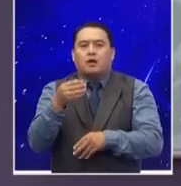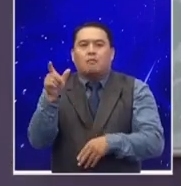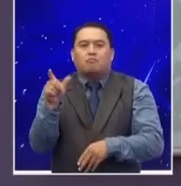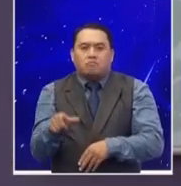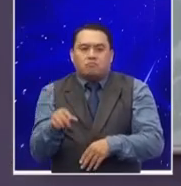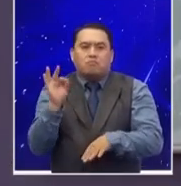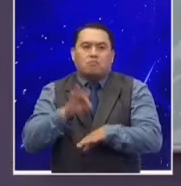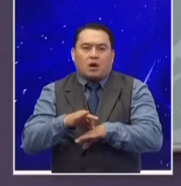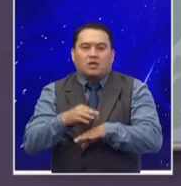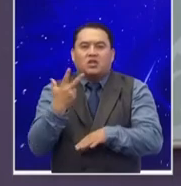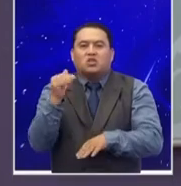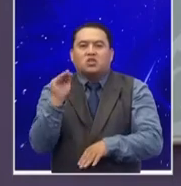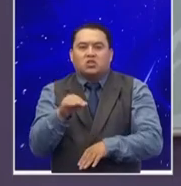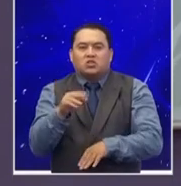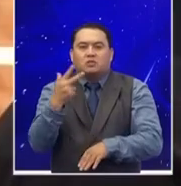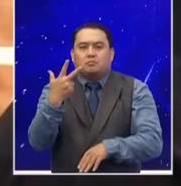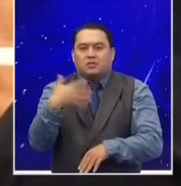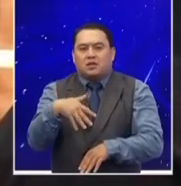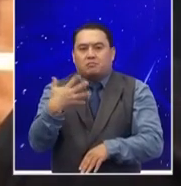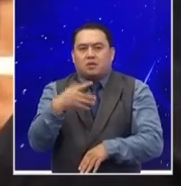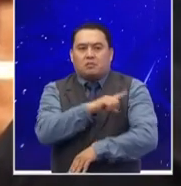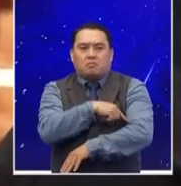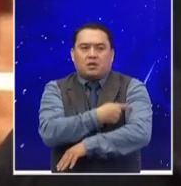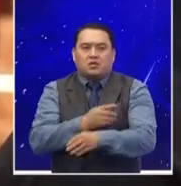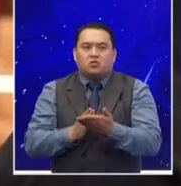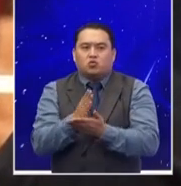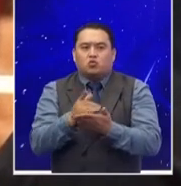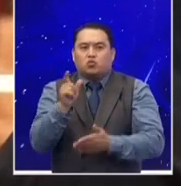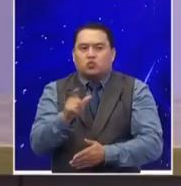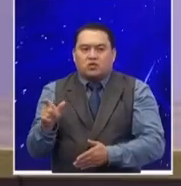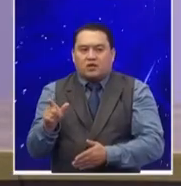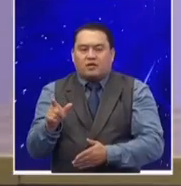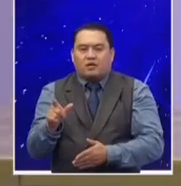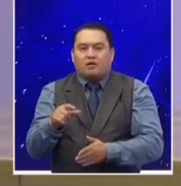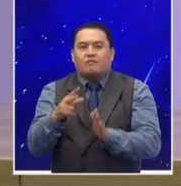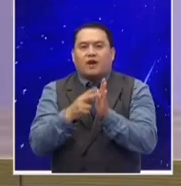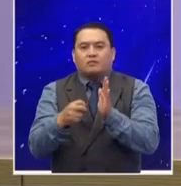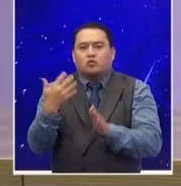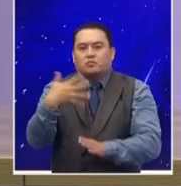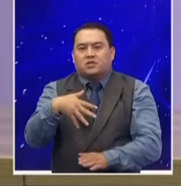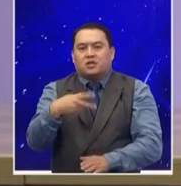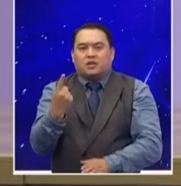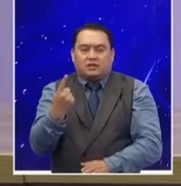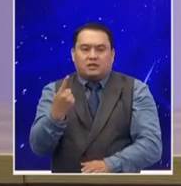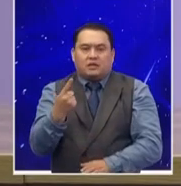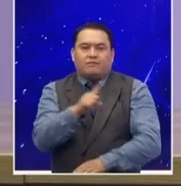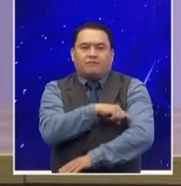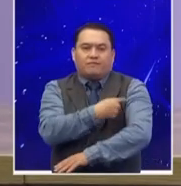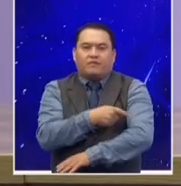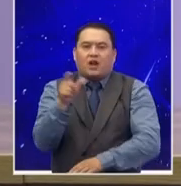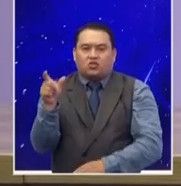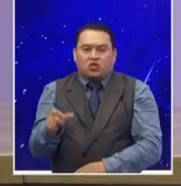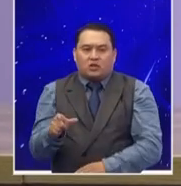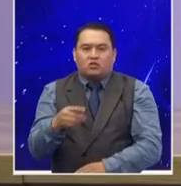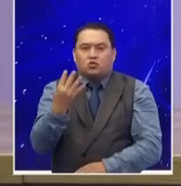будет задействовано 3455 медицинских работников, в том числе 851 врачей.